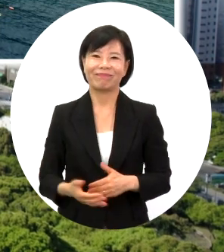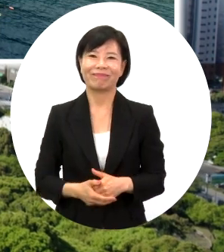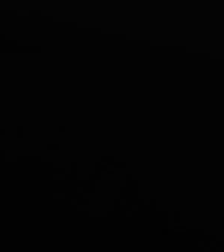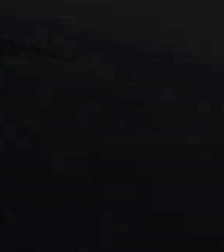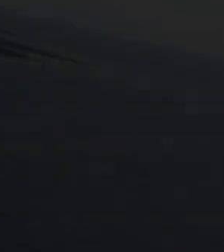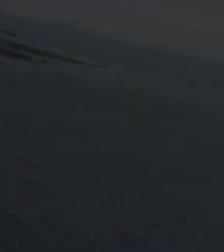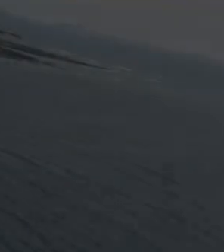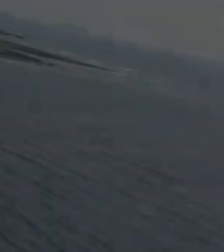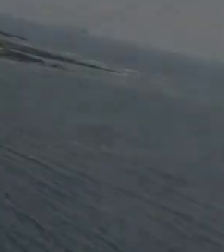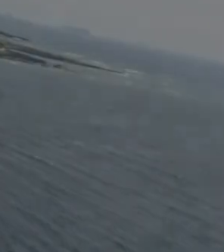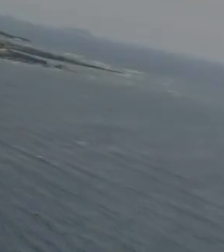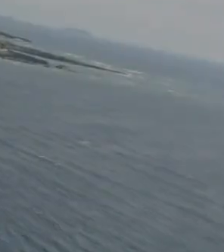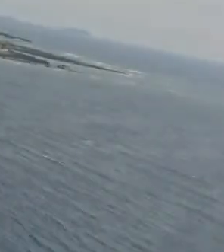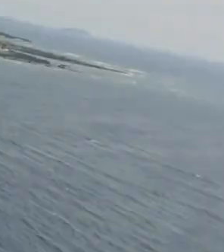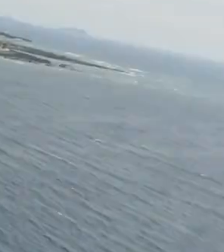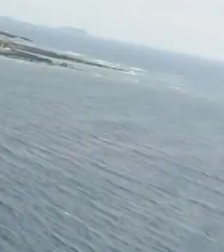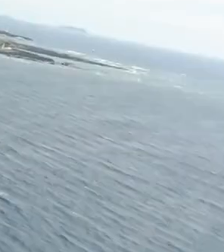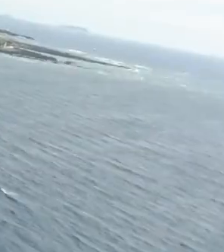감상하시죠.